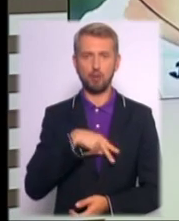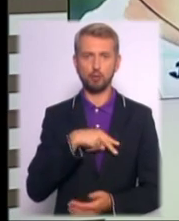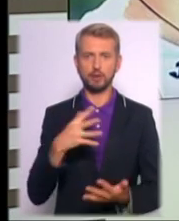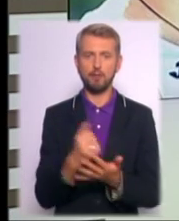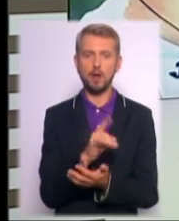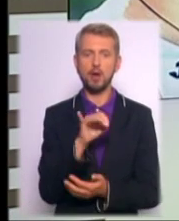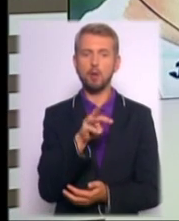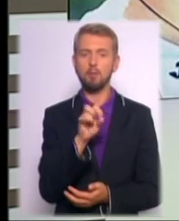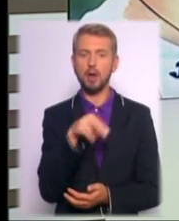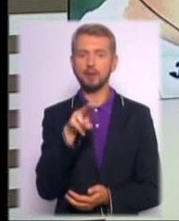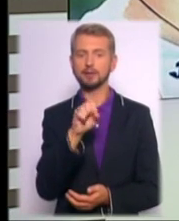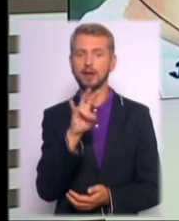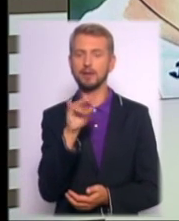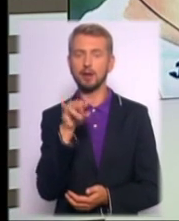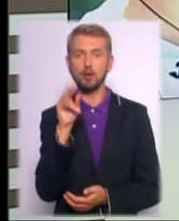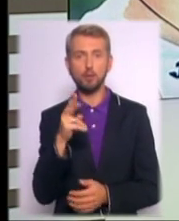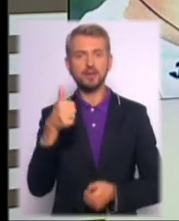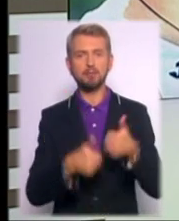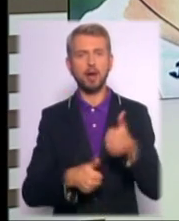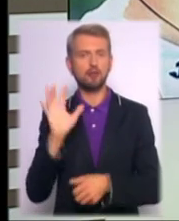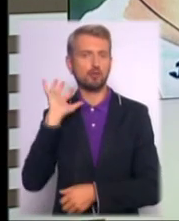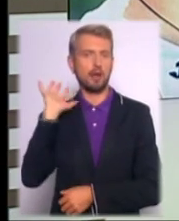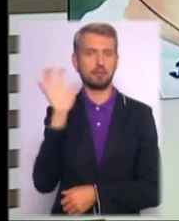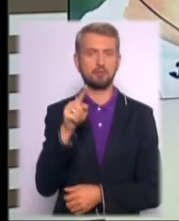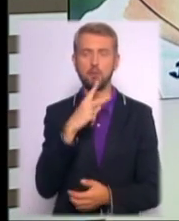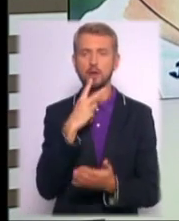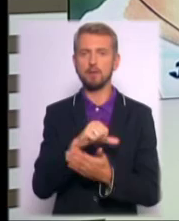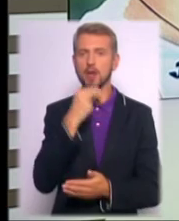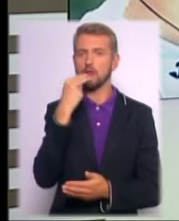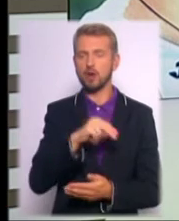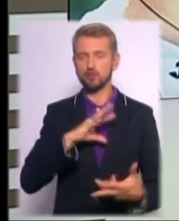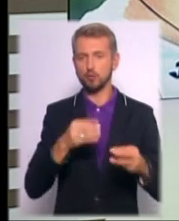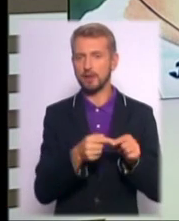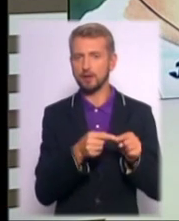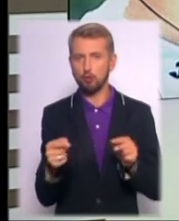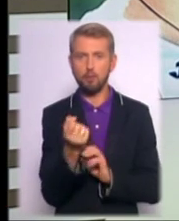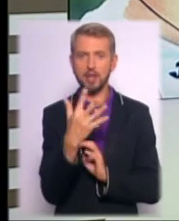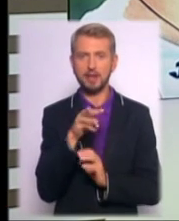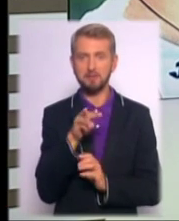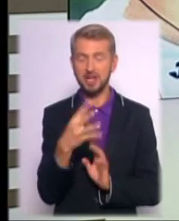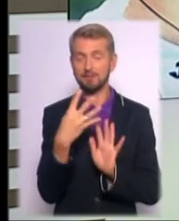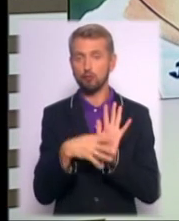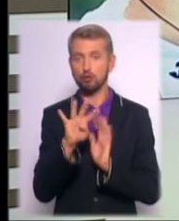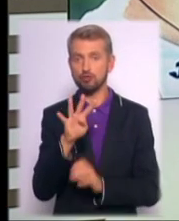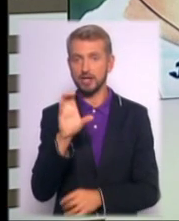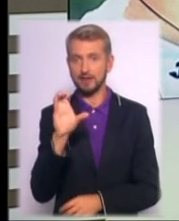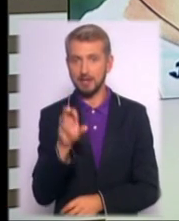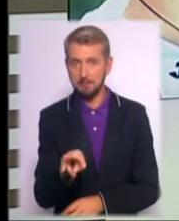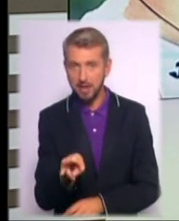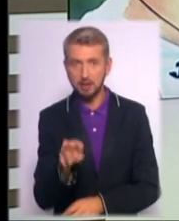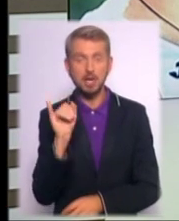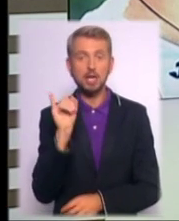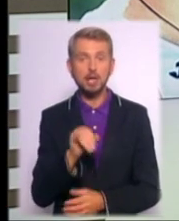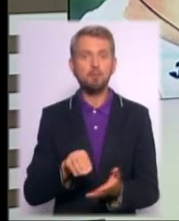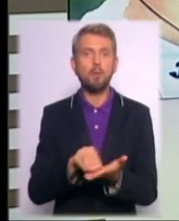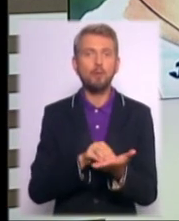Роман Данилюк. У змаганнях зі штовхання ядра він показав найкращий результат сезону – 15 метрів 94 сантиметри і